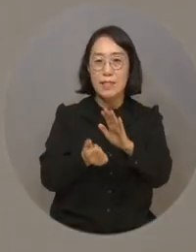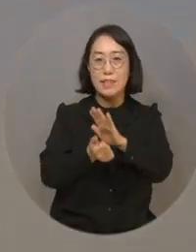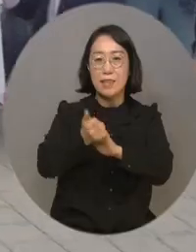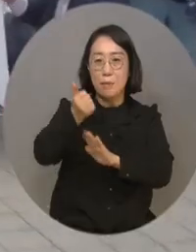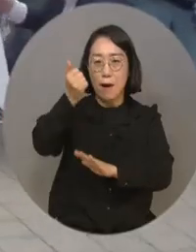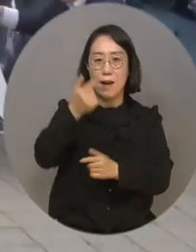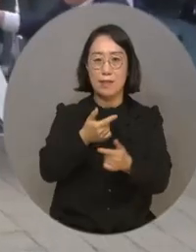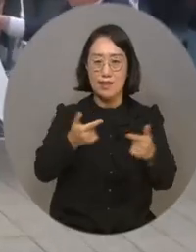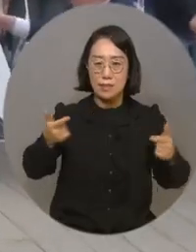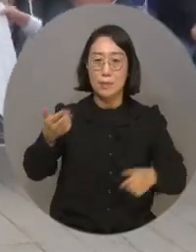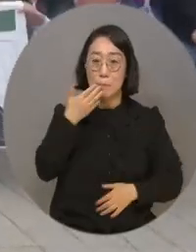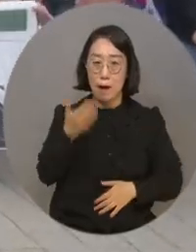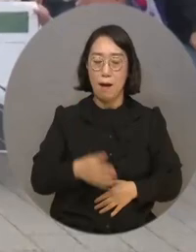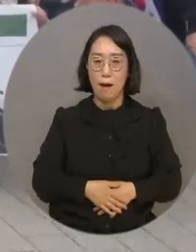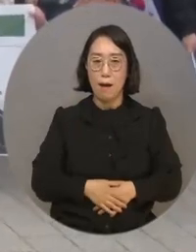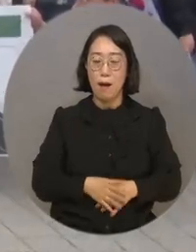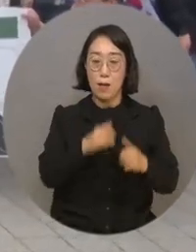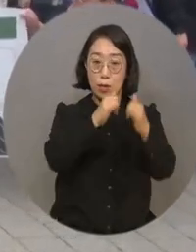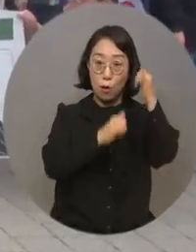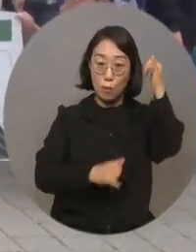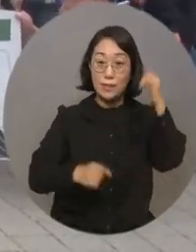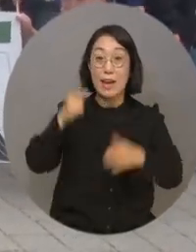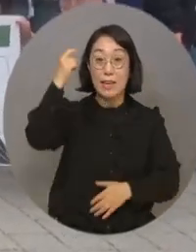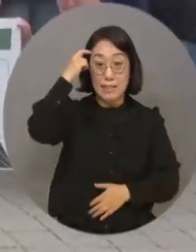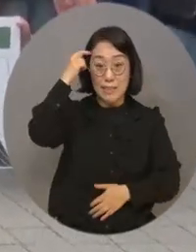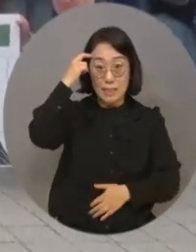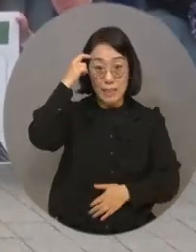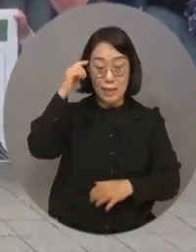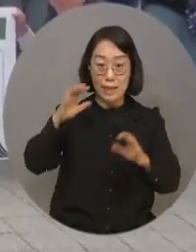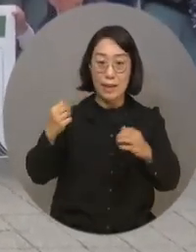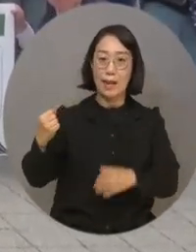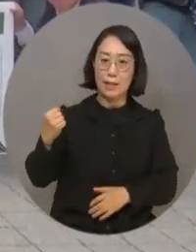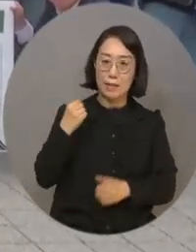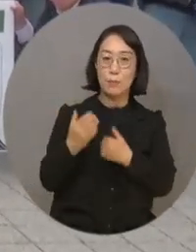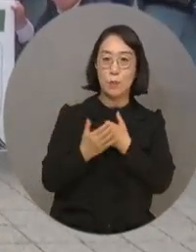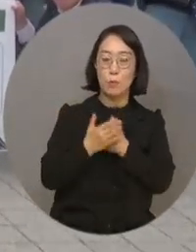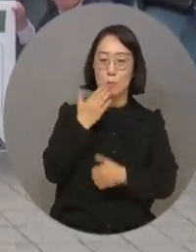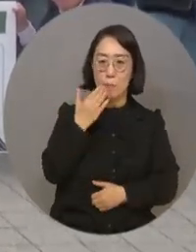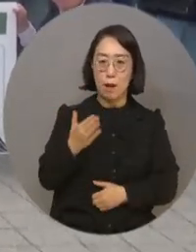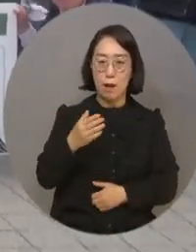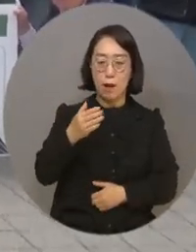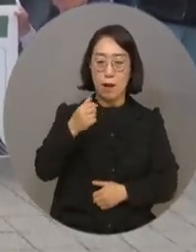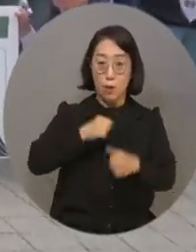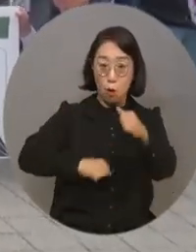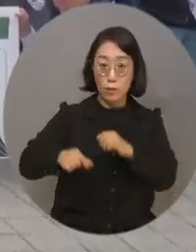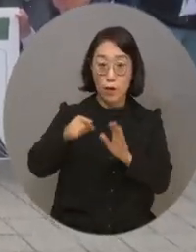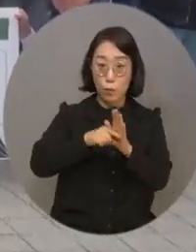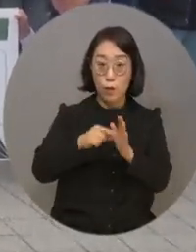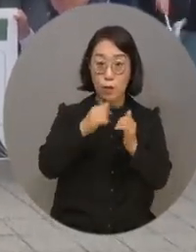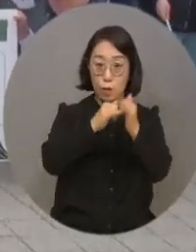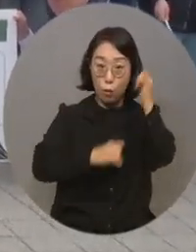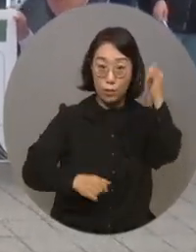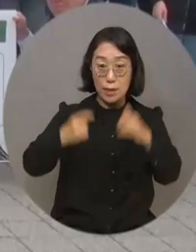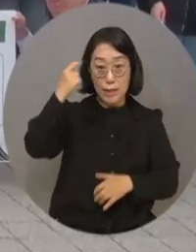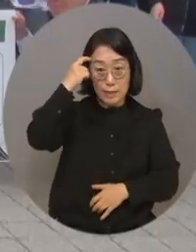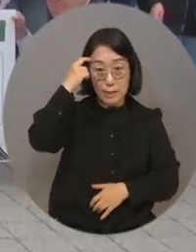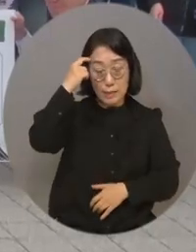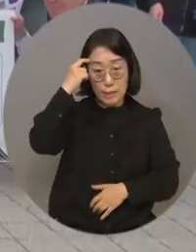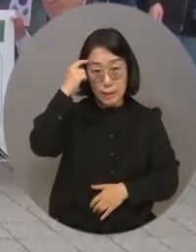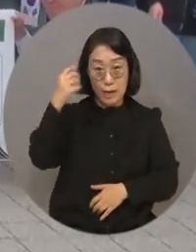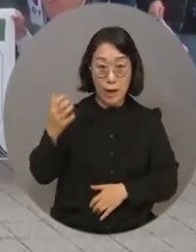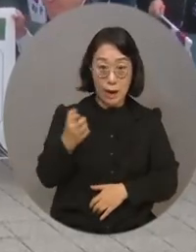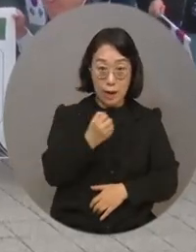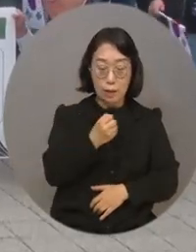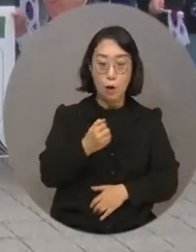전해집니다. 올바른 역사의식, 그 나라의 힘입니다. 우리의 다음 세대를 위한 역사의식의 구치, 우리 어른들의